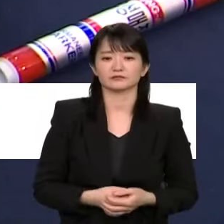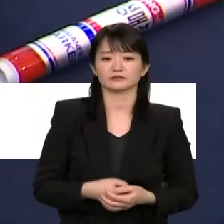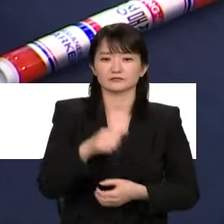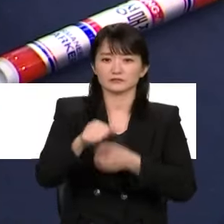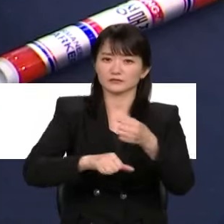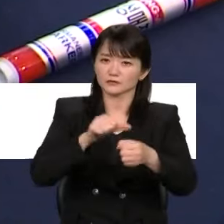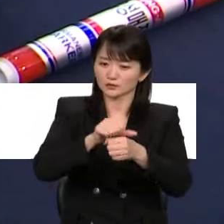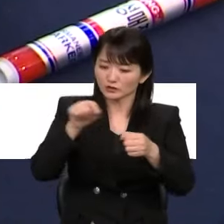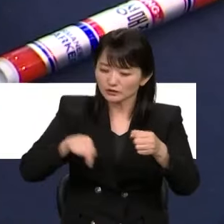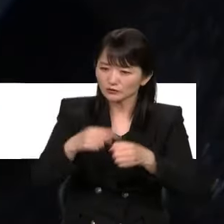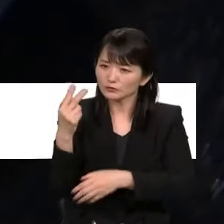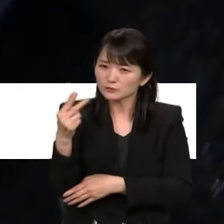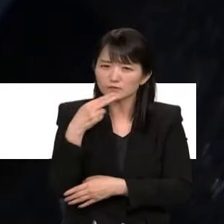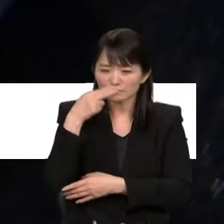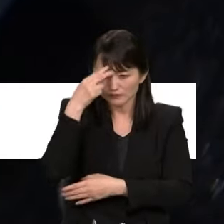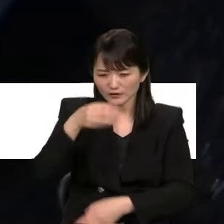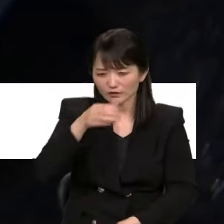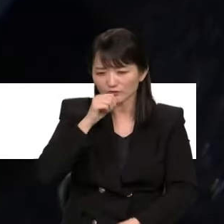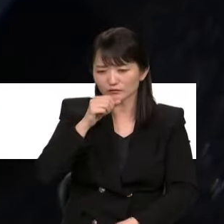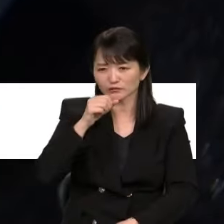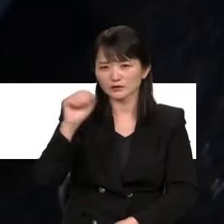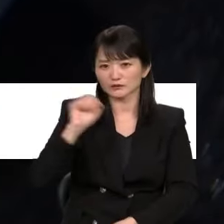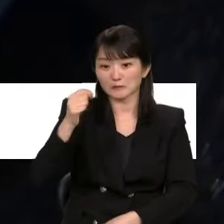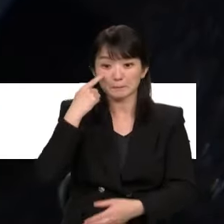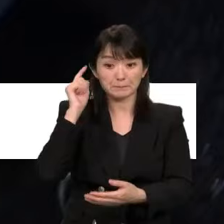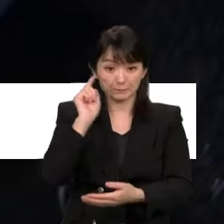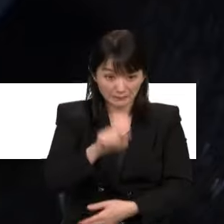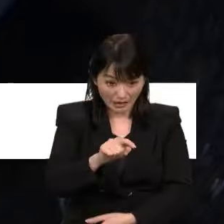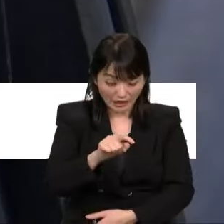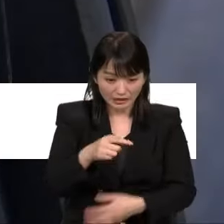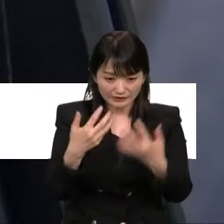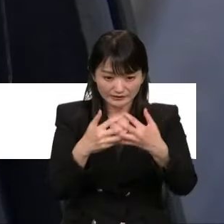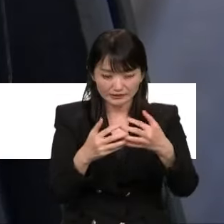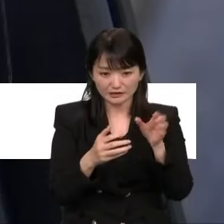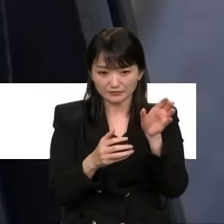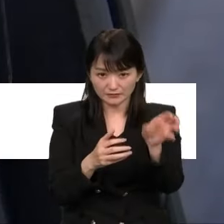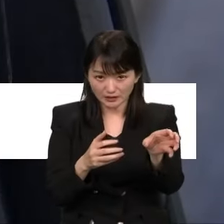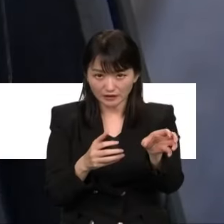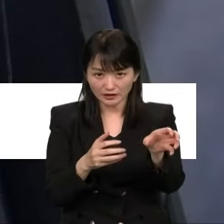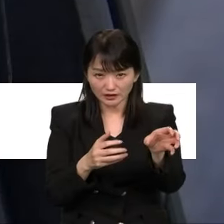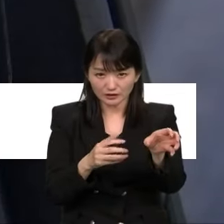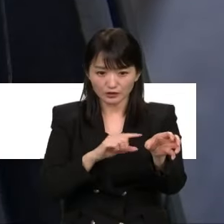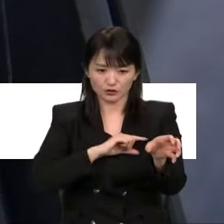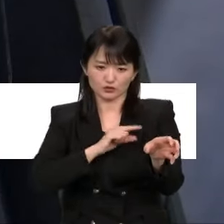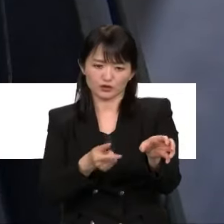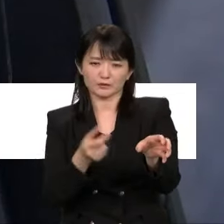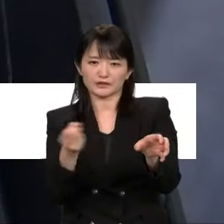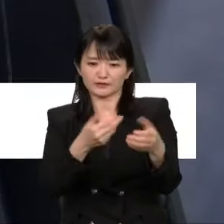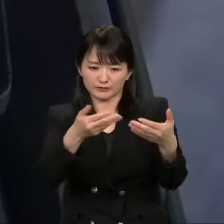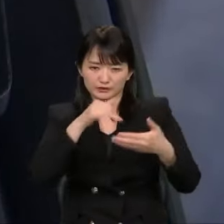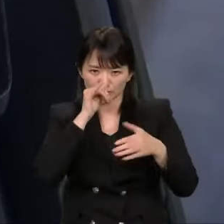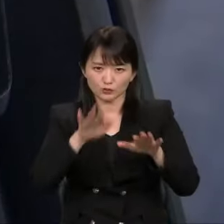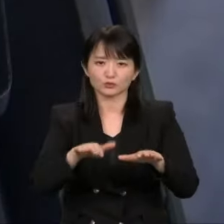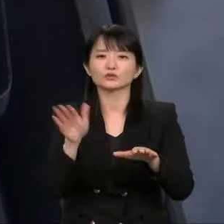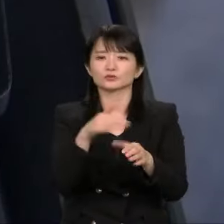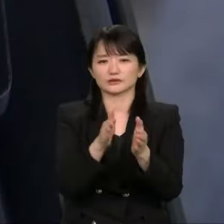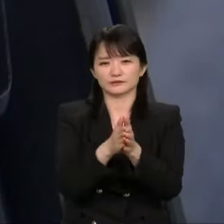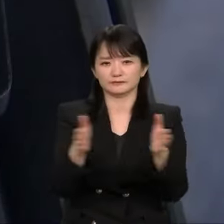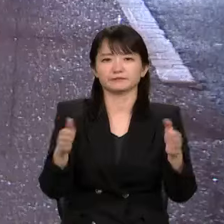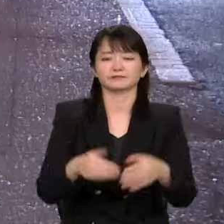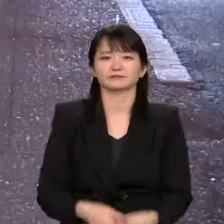두 번 이상 음주운전이 적발된 경우 이 장치를 달아야만 운전면허를 다시 받을 수 있는 제도가 오늘부터